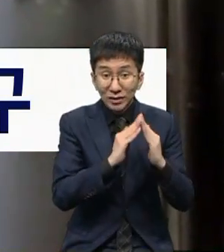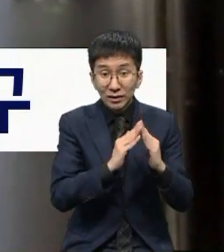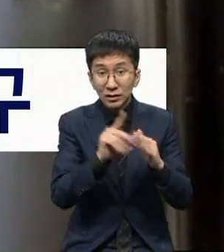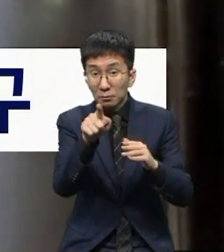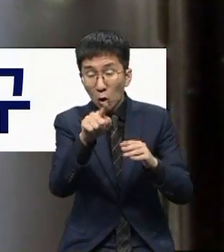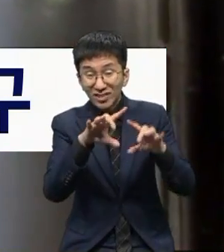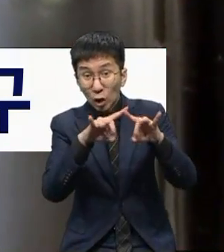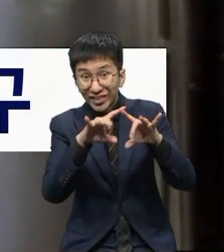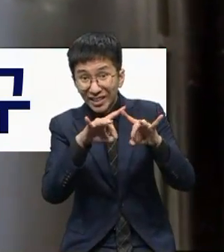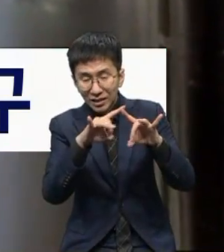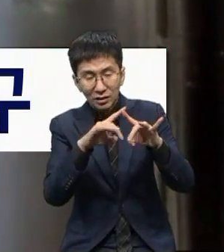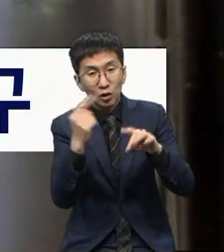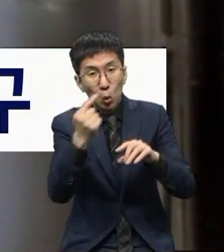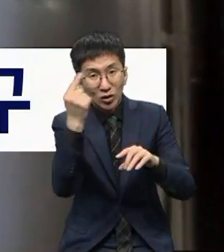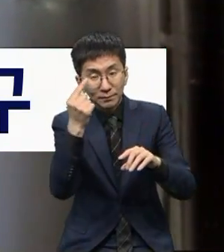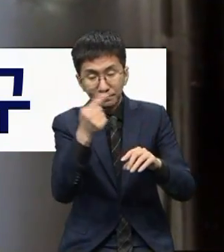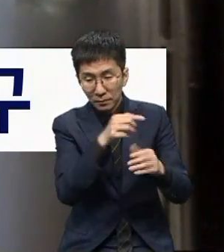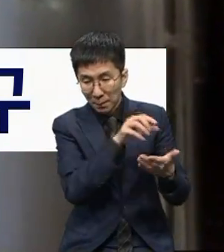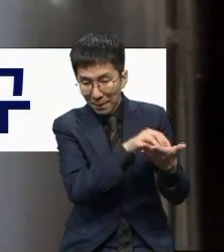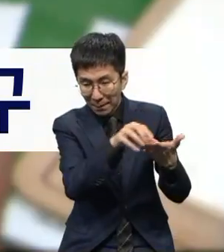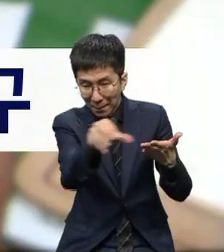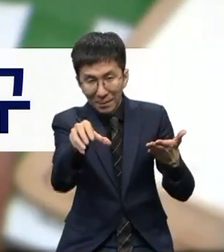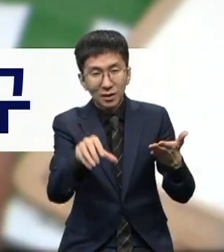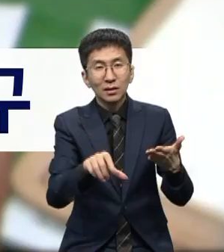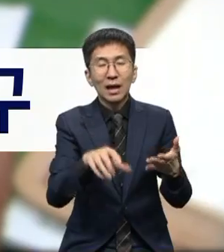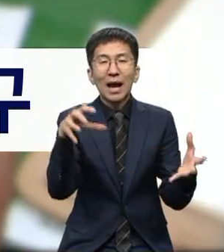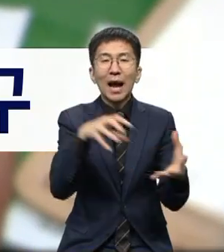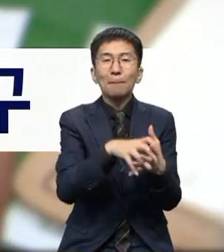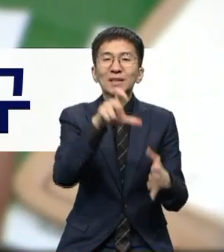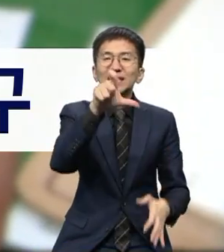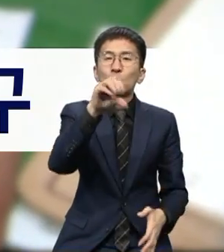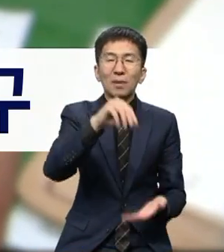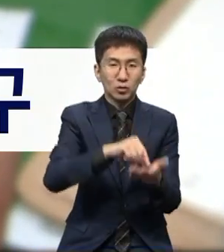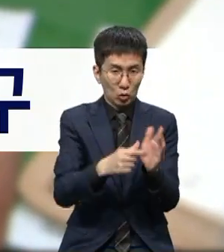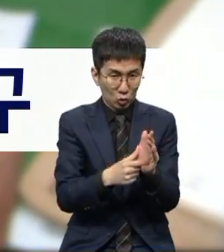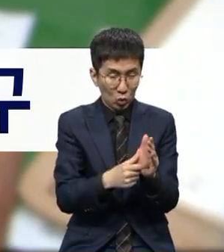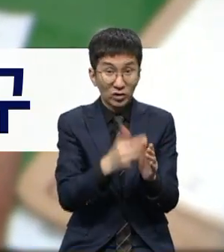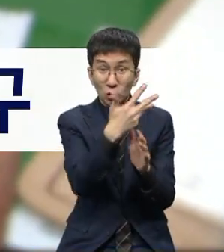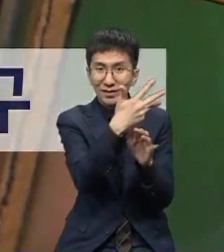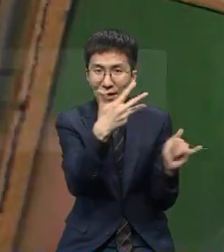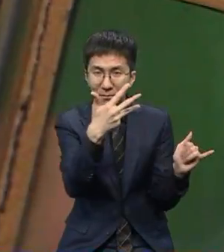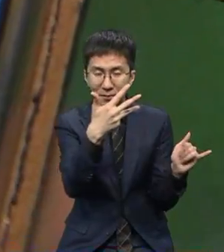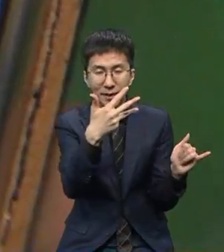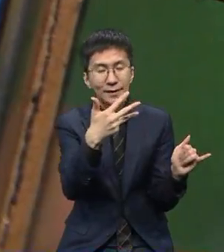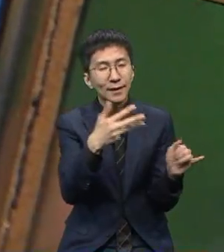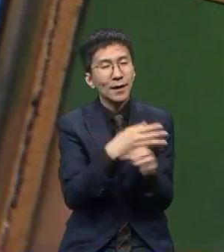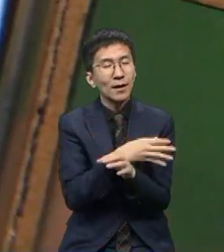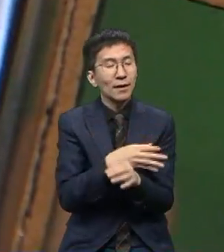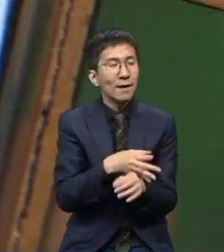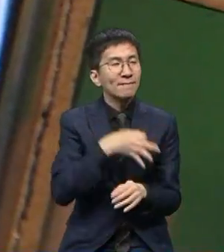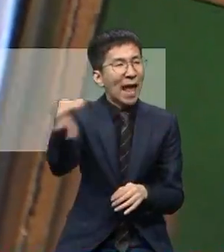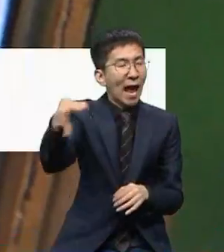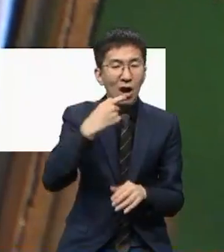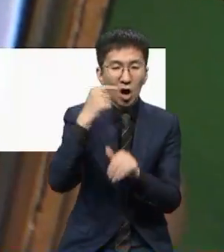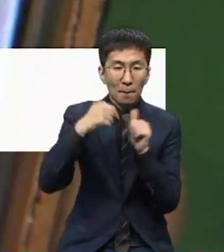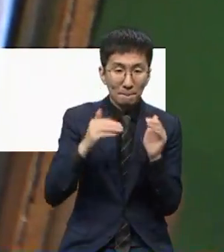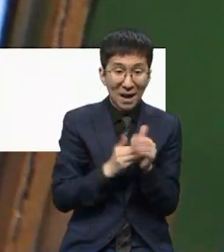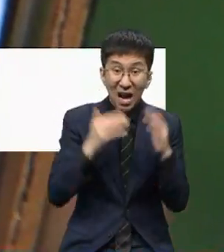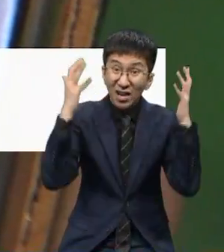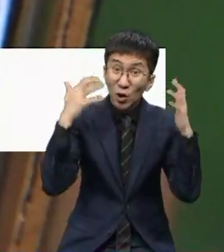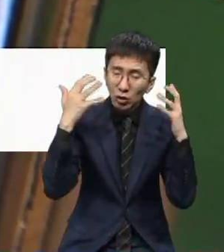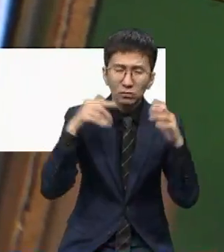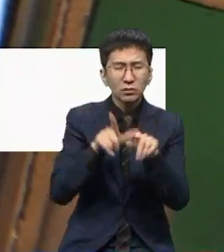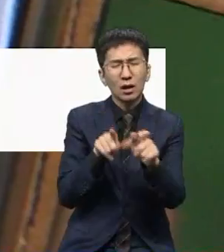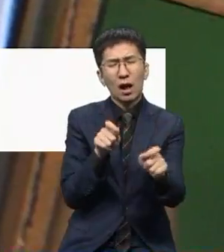측정된 경비실 4곳에 전기 혹은 15만 원 가량이 경비원 8명에게 총구 됐습니다 우리야 링이 다가오니까